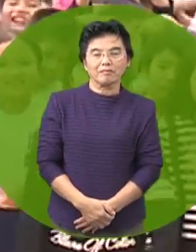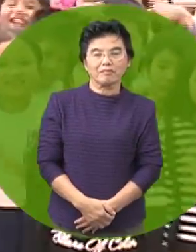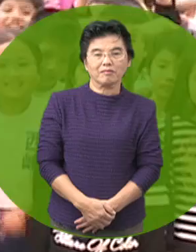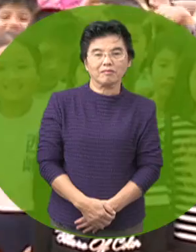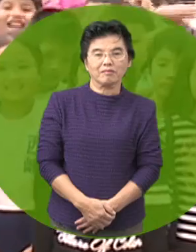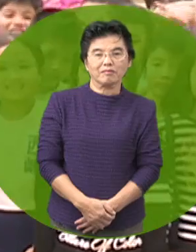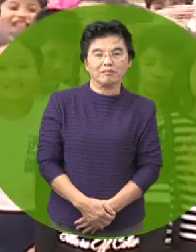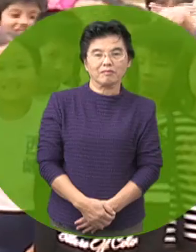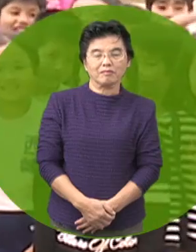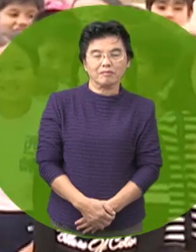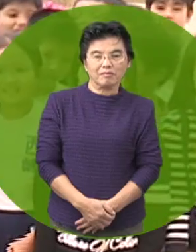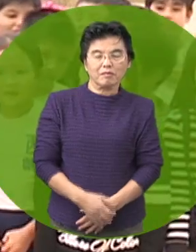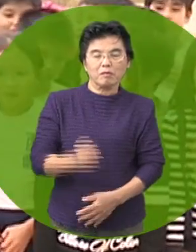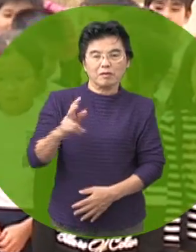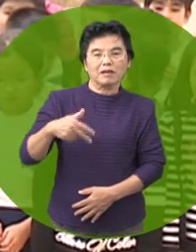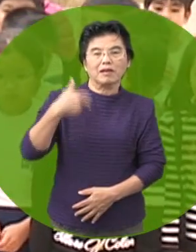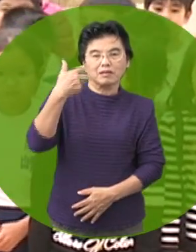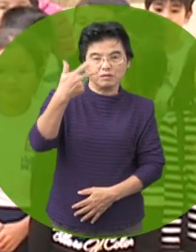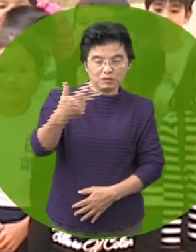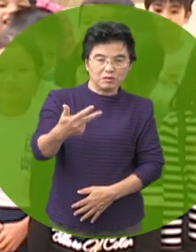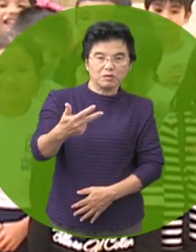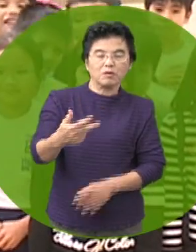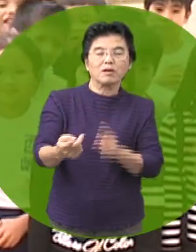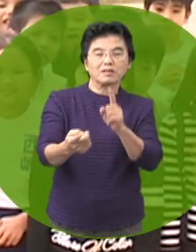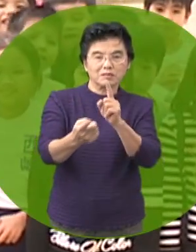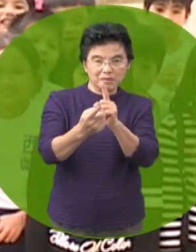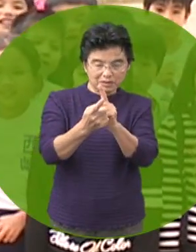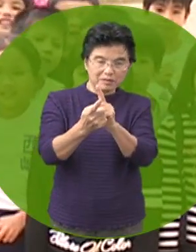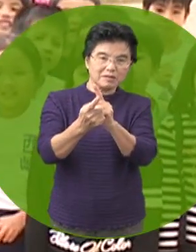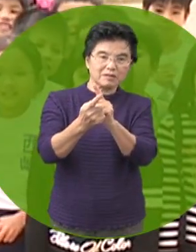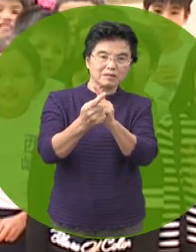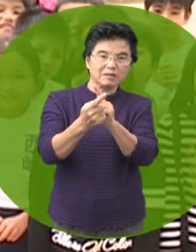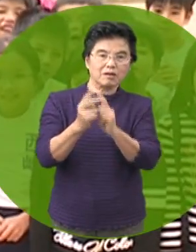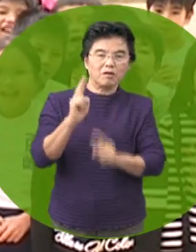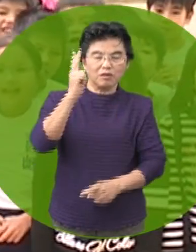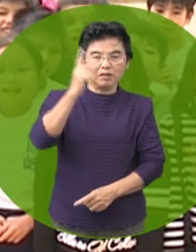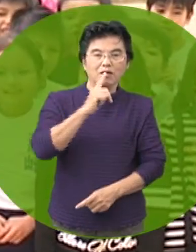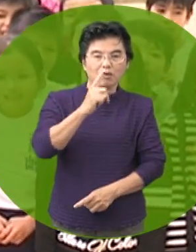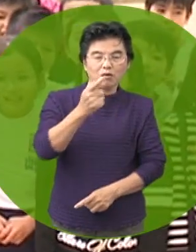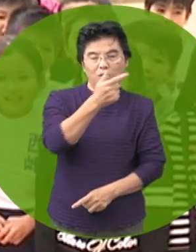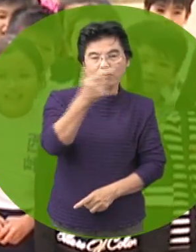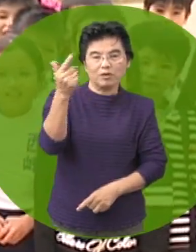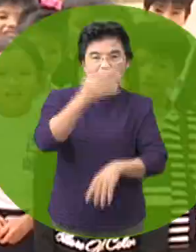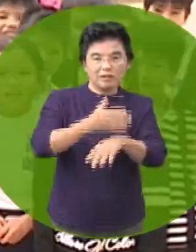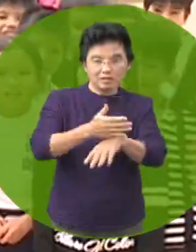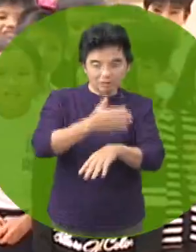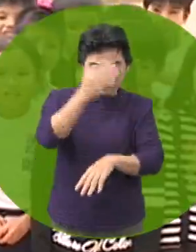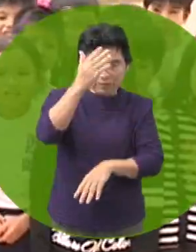それではまた来週お会いしましょう。いってみて。